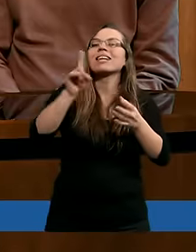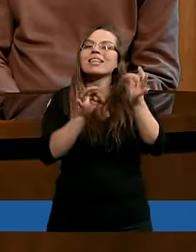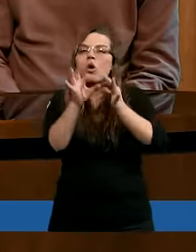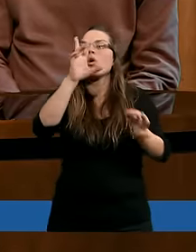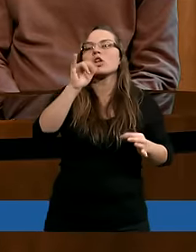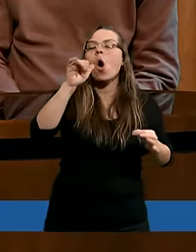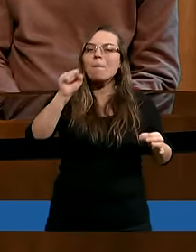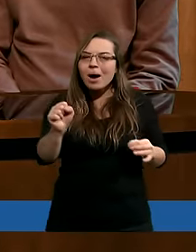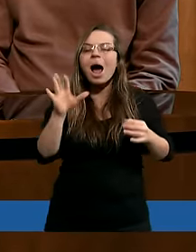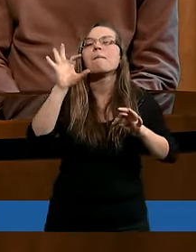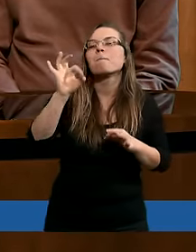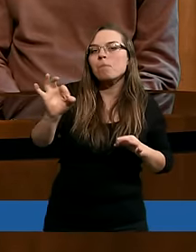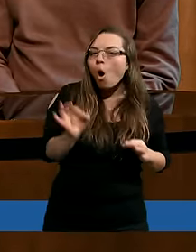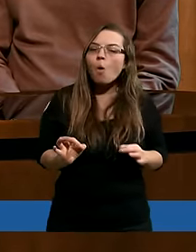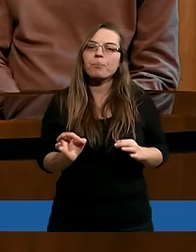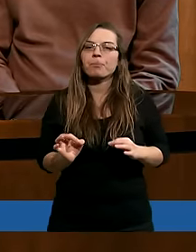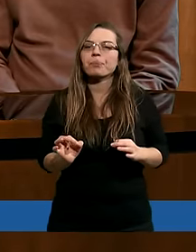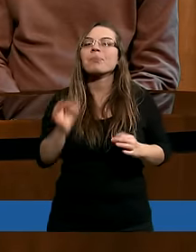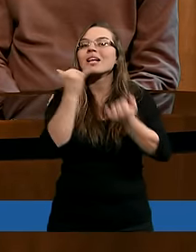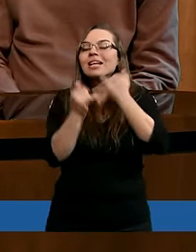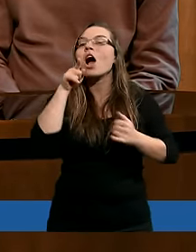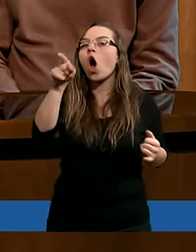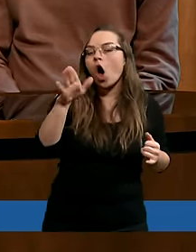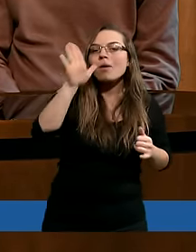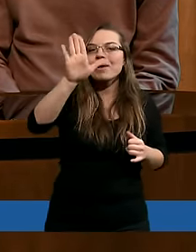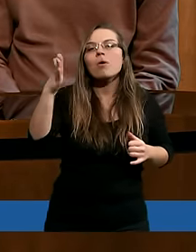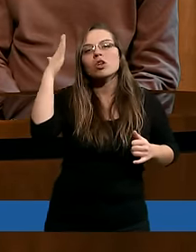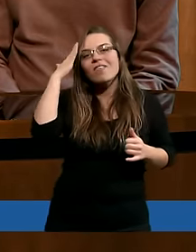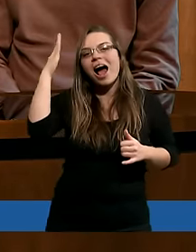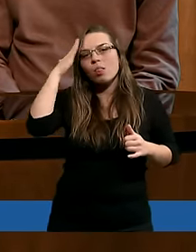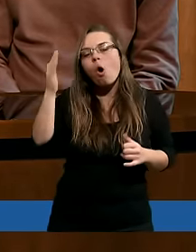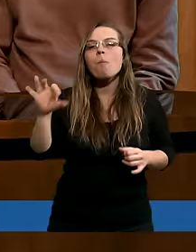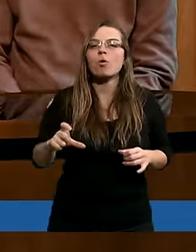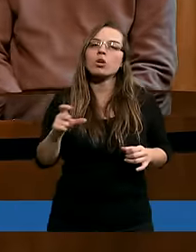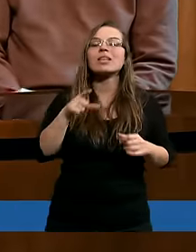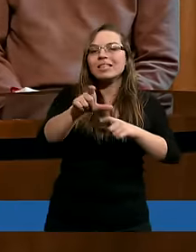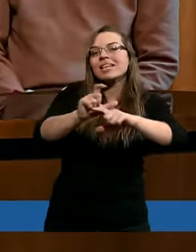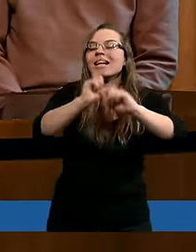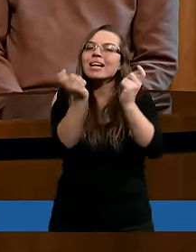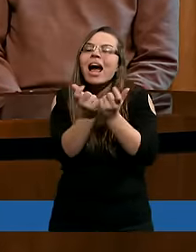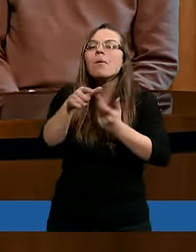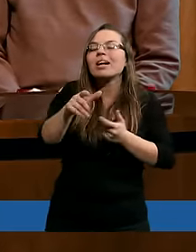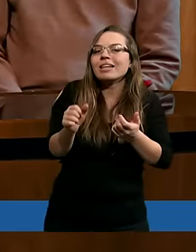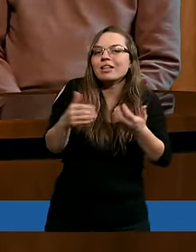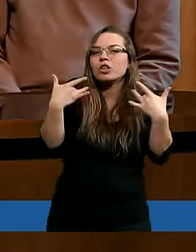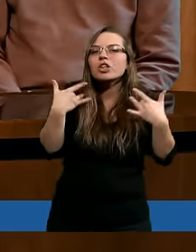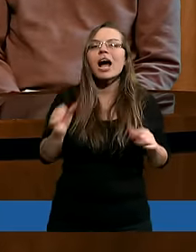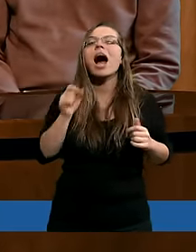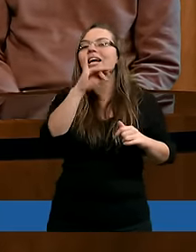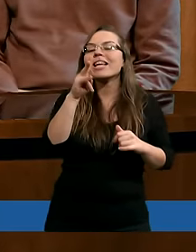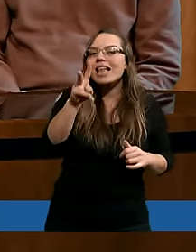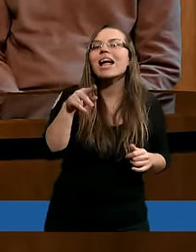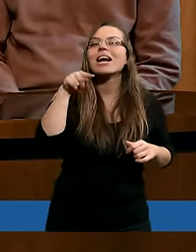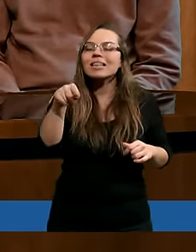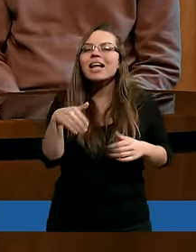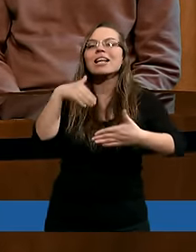Hioba, bo jeżeli on miał taką świadomość, że chociaż jego ciało jest zniszczone, to jednak